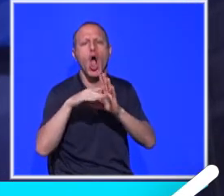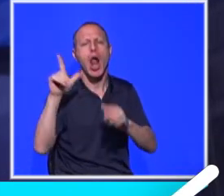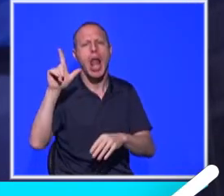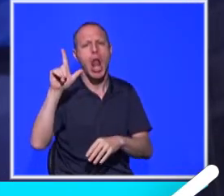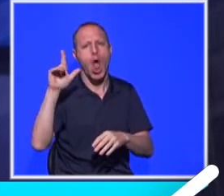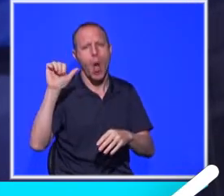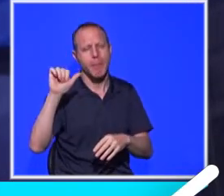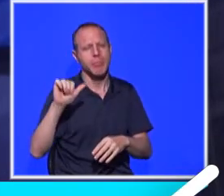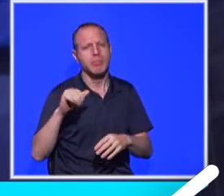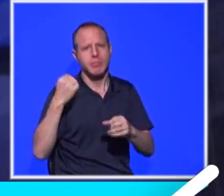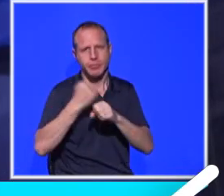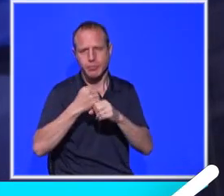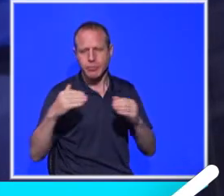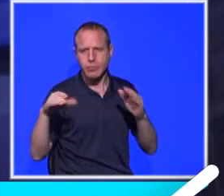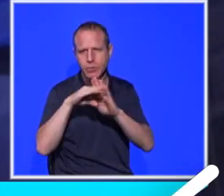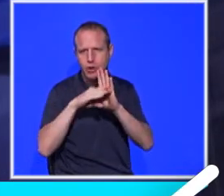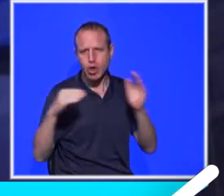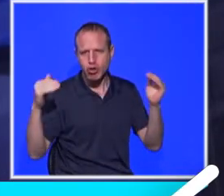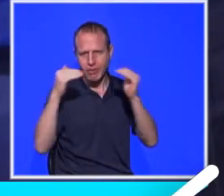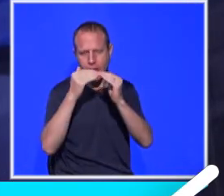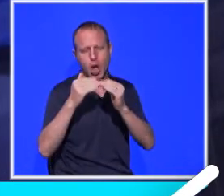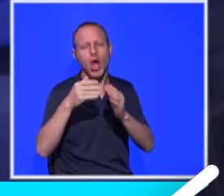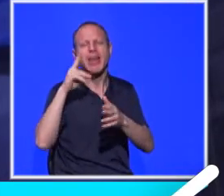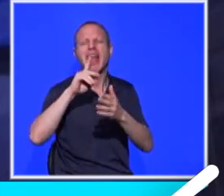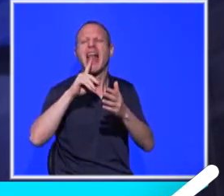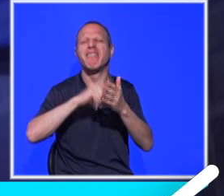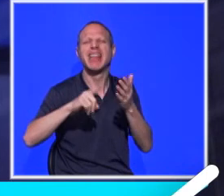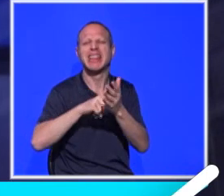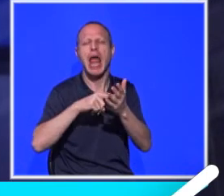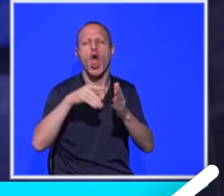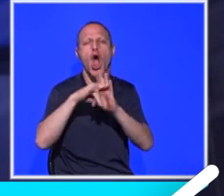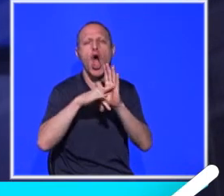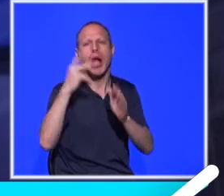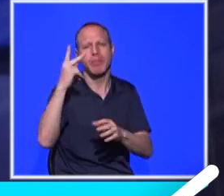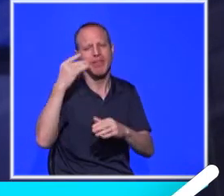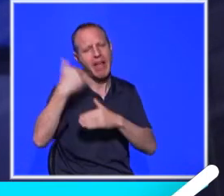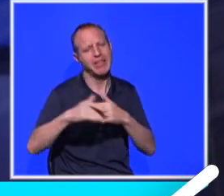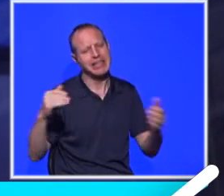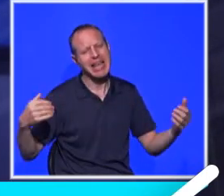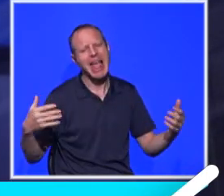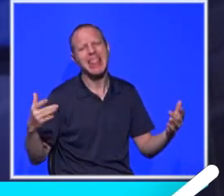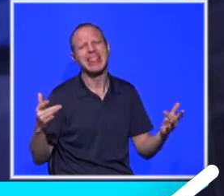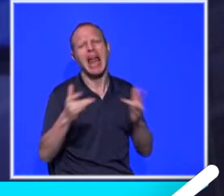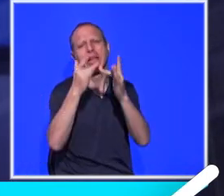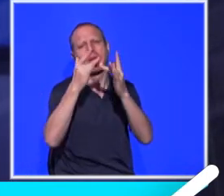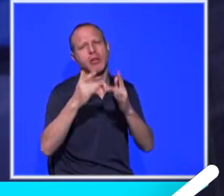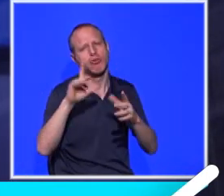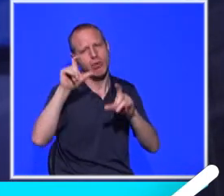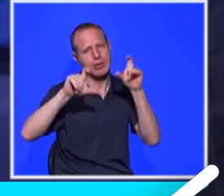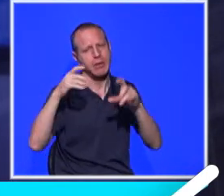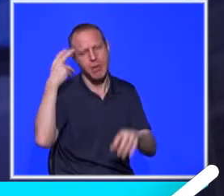שוויון, לבטל את חוק קמיניץ, ולהפסיק את הדיליגיטימציה של האזרחים הערבים. אלה דרישות פוליטיות, לצד